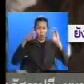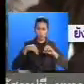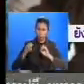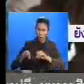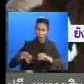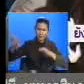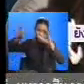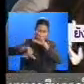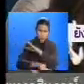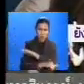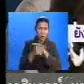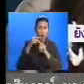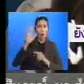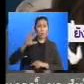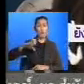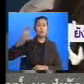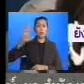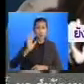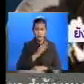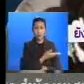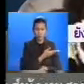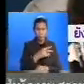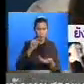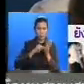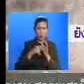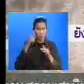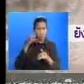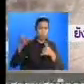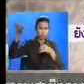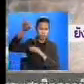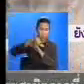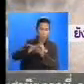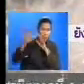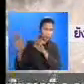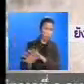ดำน้ำของบริษัทไดวอร์Evolutionจำกัดซึ่งถูกกระแสน้ำพัดจมหายไปตั้งแต่เมื่อวันที่ 10พฤ